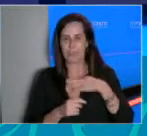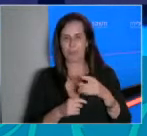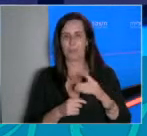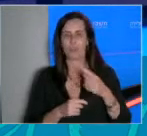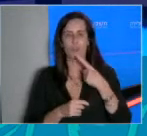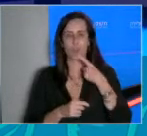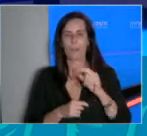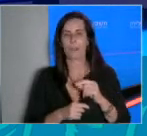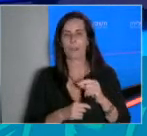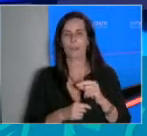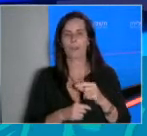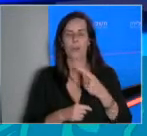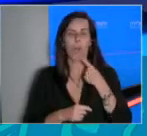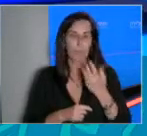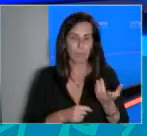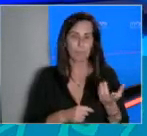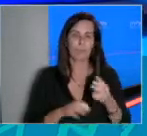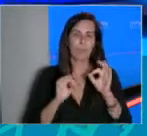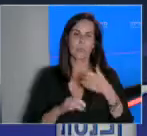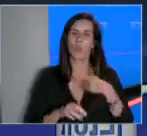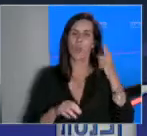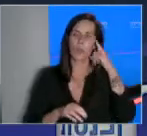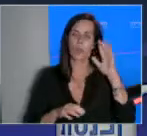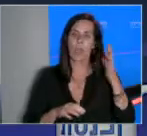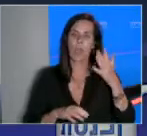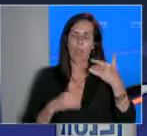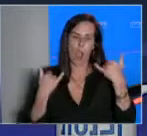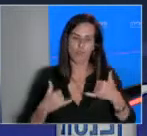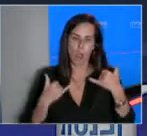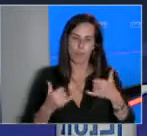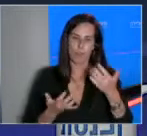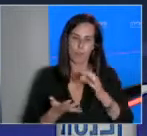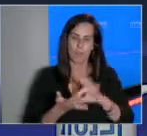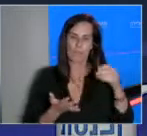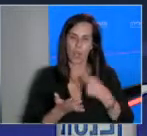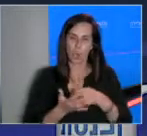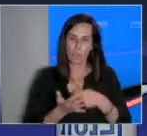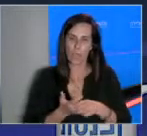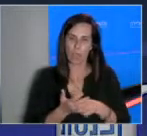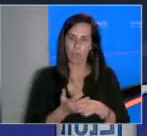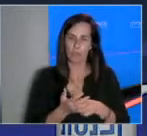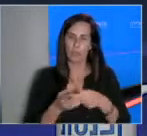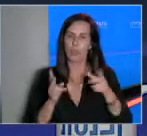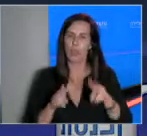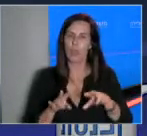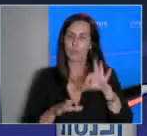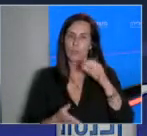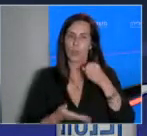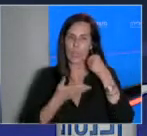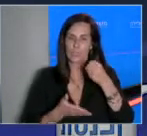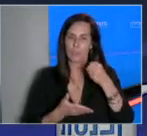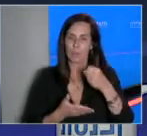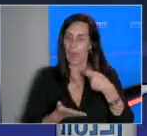לטיעון שמנגד. אומרים, בעצם אנחנו לא יודעים איך בימים האלה משרד האוצר יכול למצוא